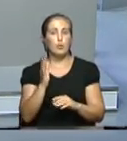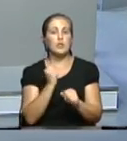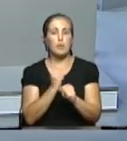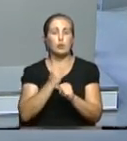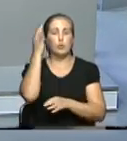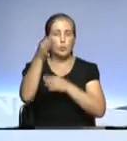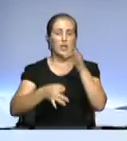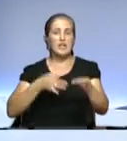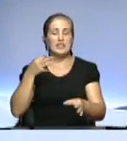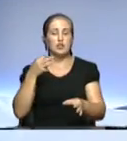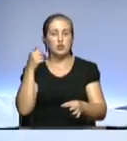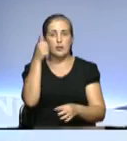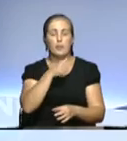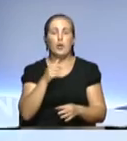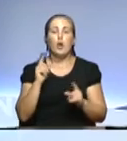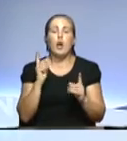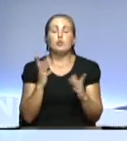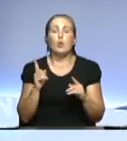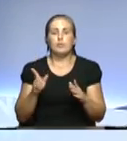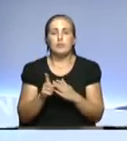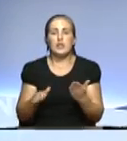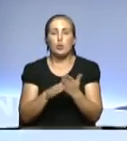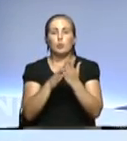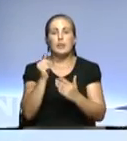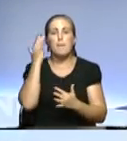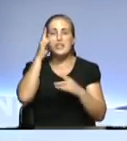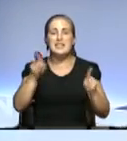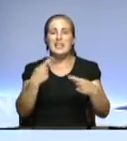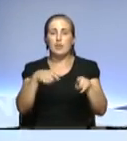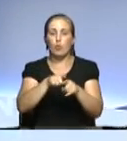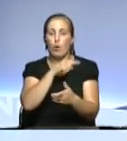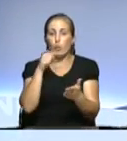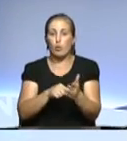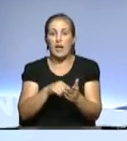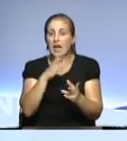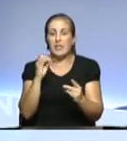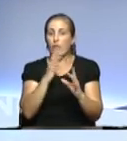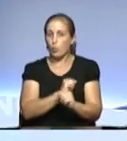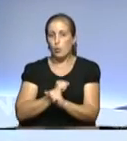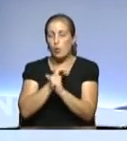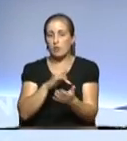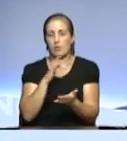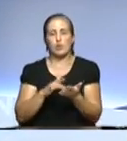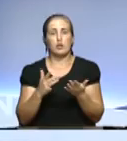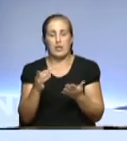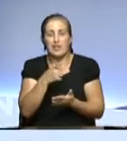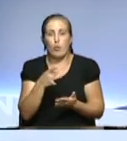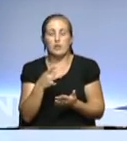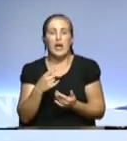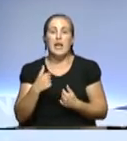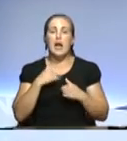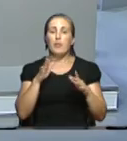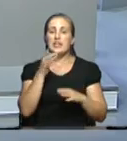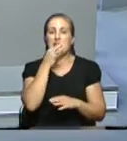круглогодично что натолкнуло на мысль о создании такого города к тому же не отнюдь не в курортном так сказать регионе но я бы не сказала что